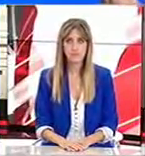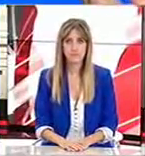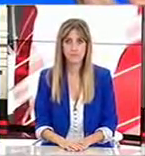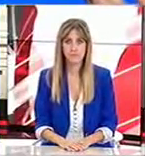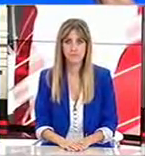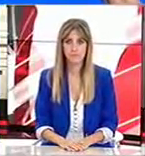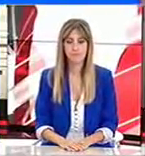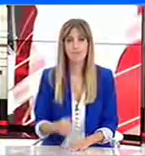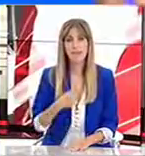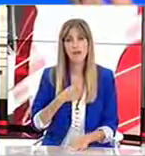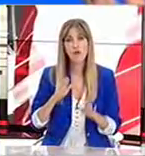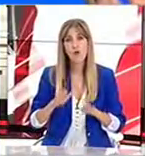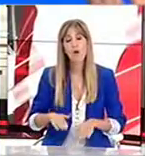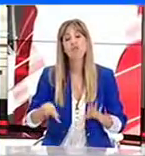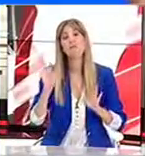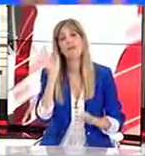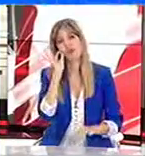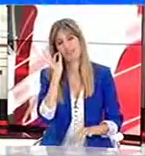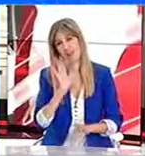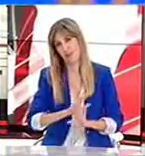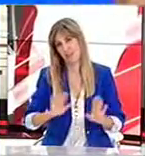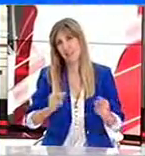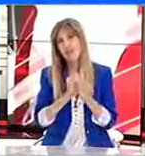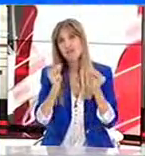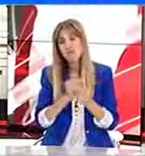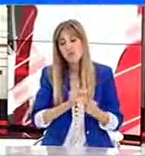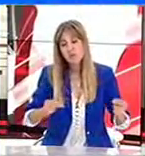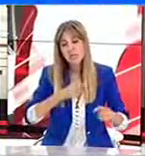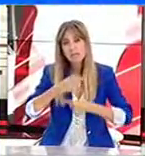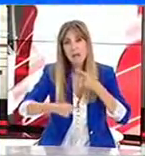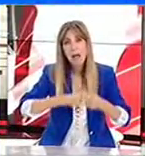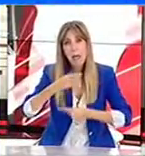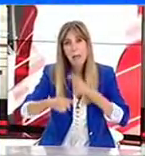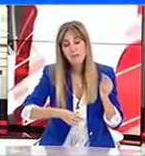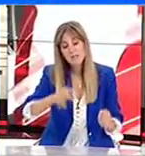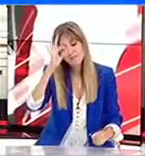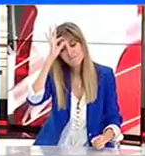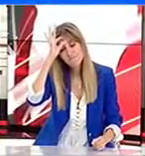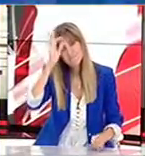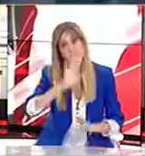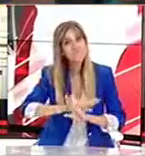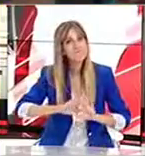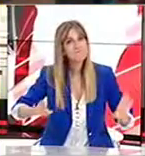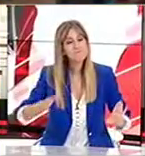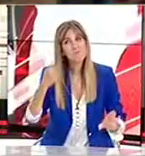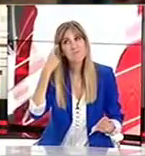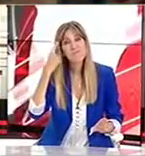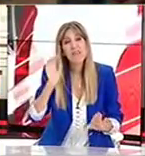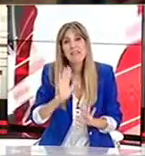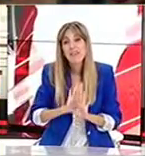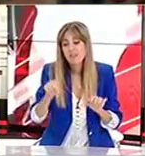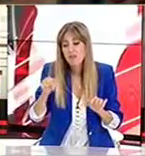Δεν ζω στη Θεσσαλονίκη, άρα δεν μπορώ να σας απαντήσω εμπειρικά στο ερώτημα που θέτετε. Θα